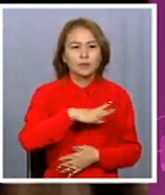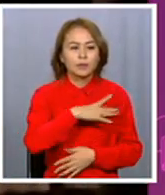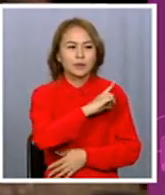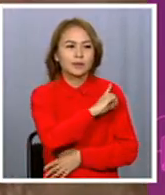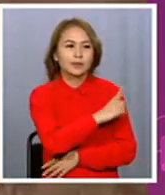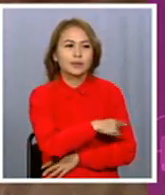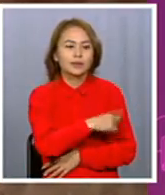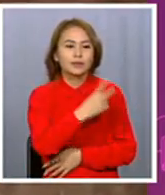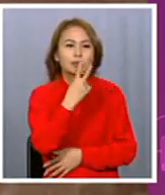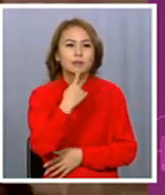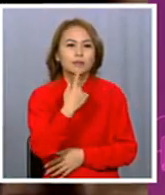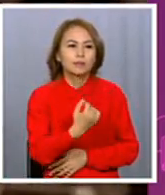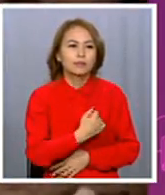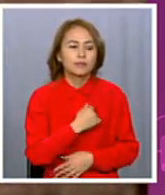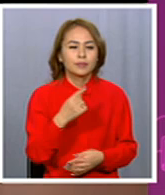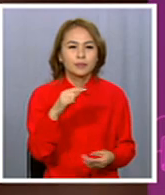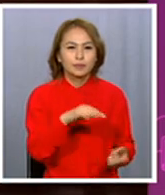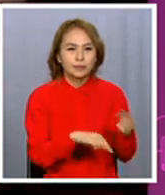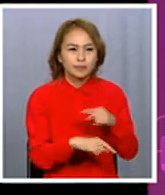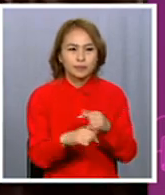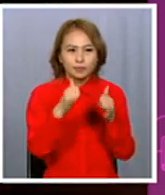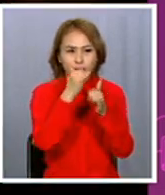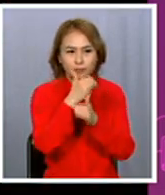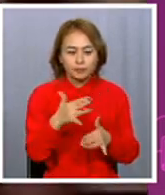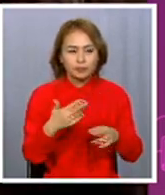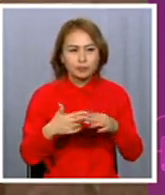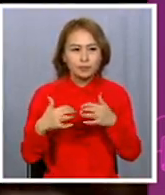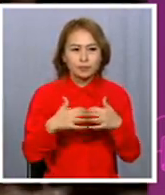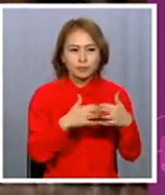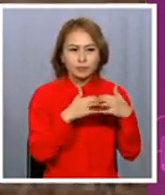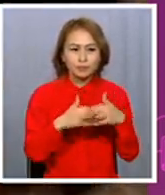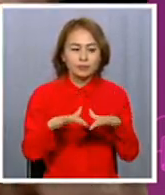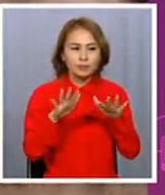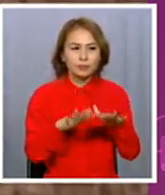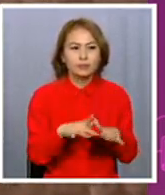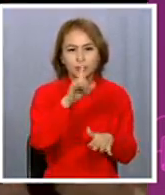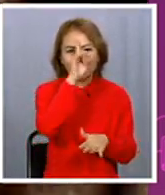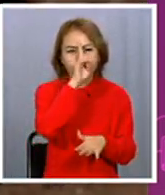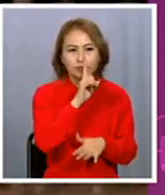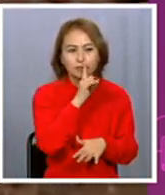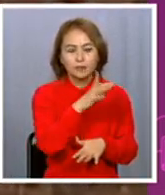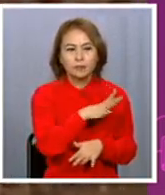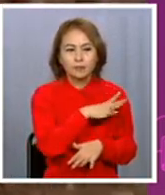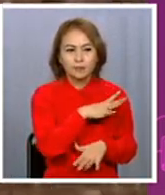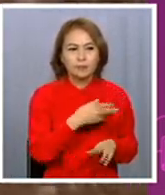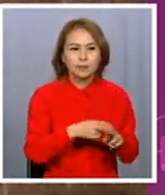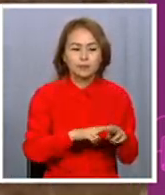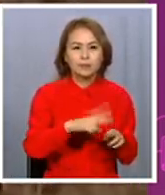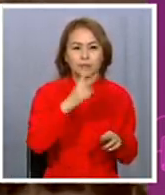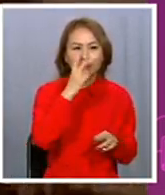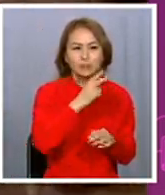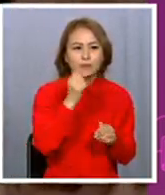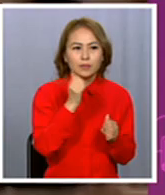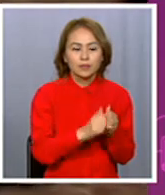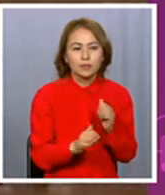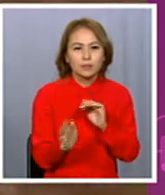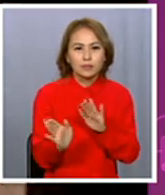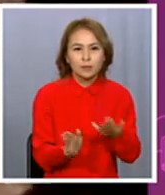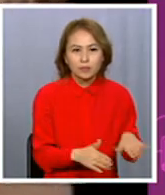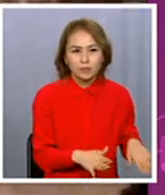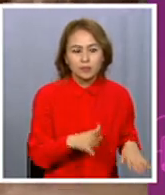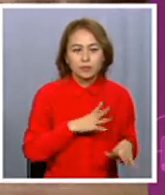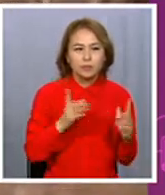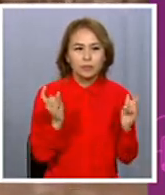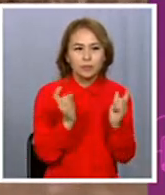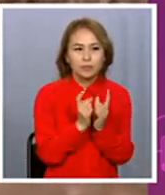әскер бірін-бірі ала алмағандықтан шайқас бір айға созылыпты. Ай бойы ойран топыр ұрыс, адам